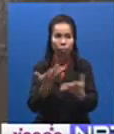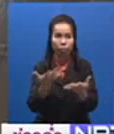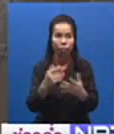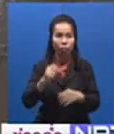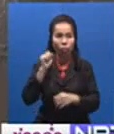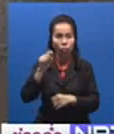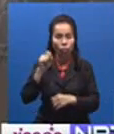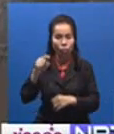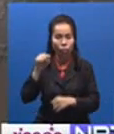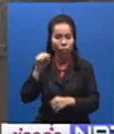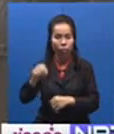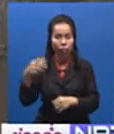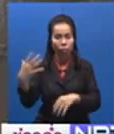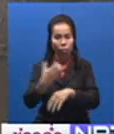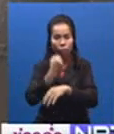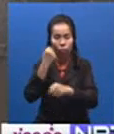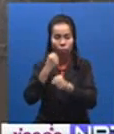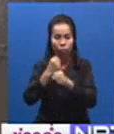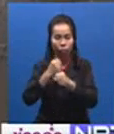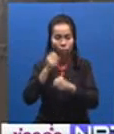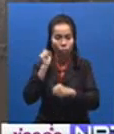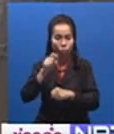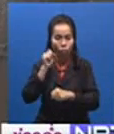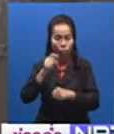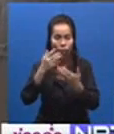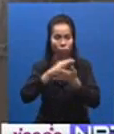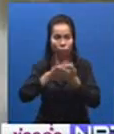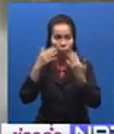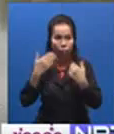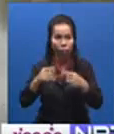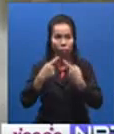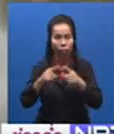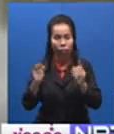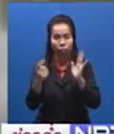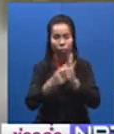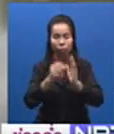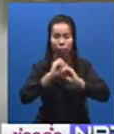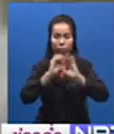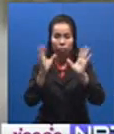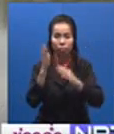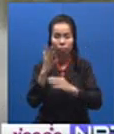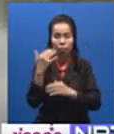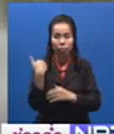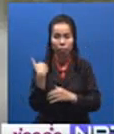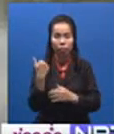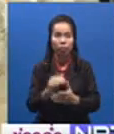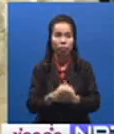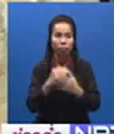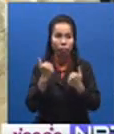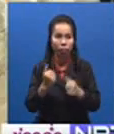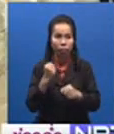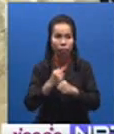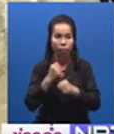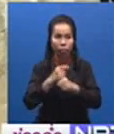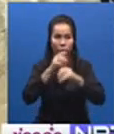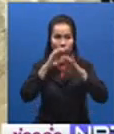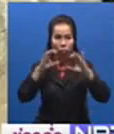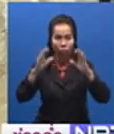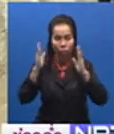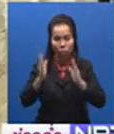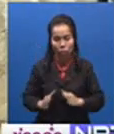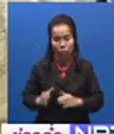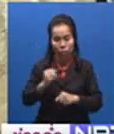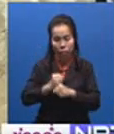ให้ผู้รับเหมาเรกดำเนินการให้แล้วเสร็จแต่ก็ไม่ได้ดำเนินการแต่อย่างใดขณะที่ผู้ควบคุมงานซึ่งเป็นข้าราชการ 2คนรับรอง